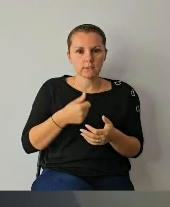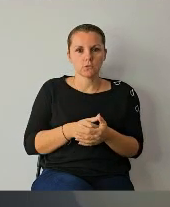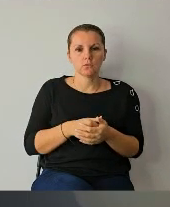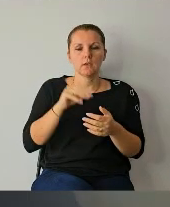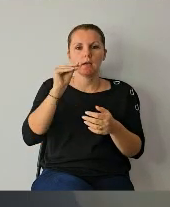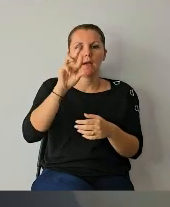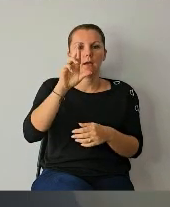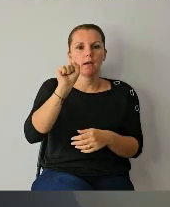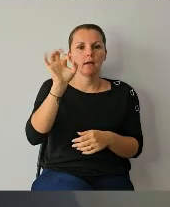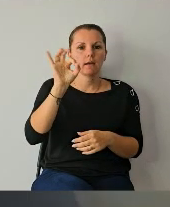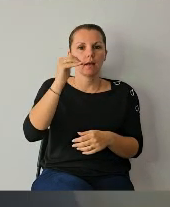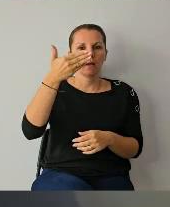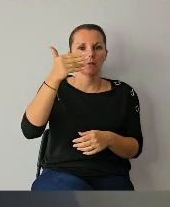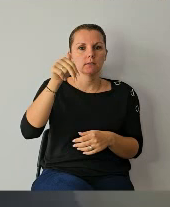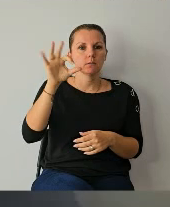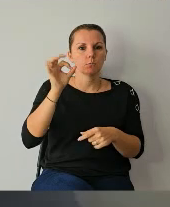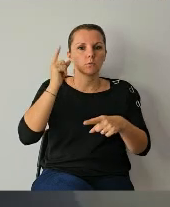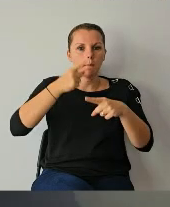zakończony